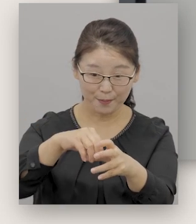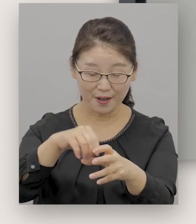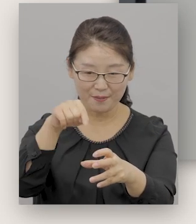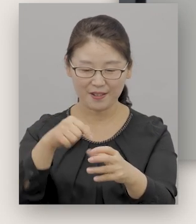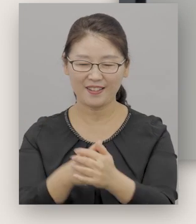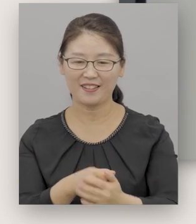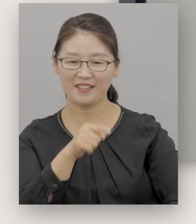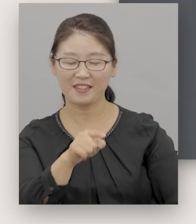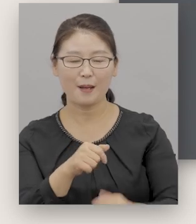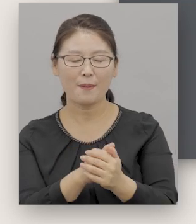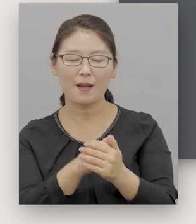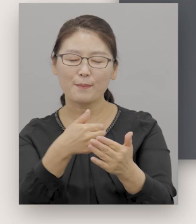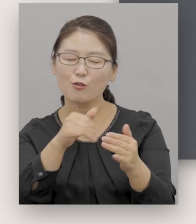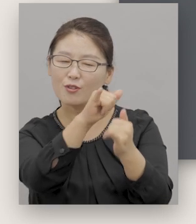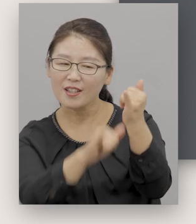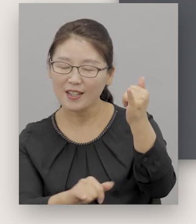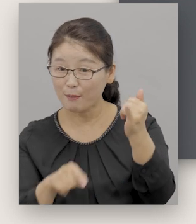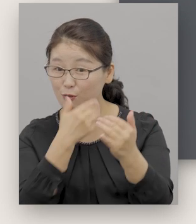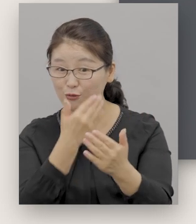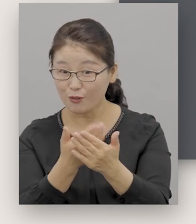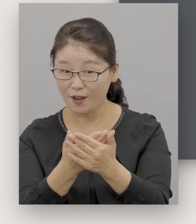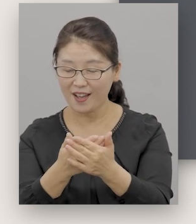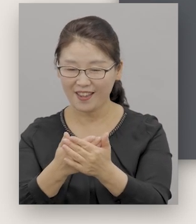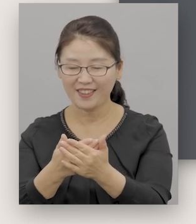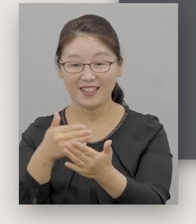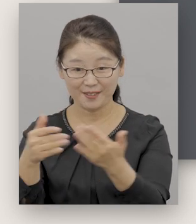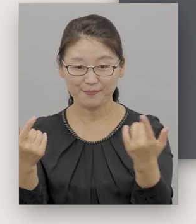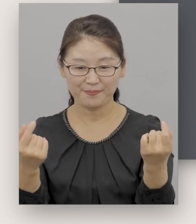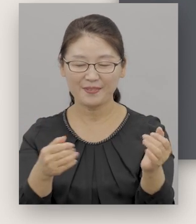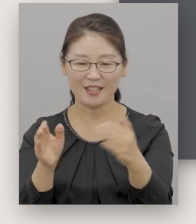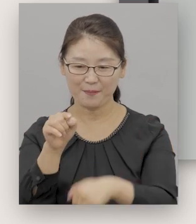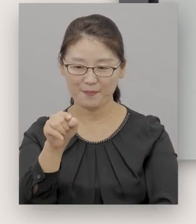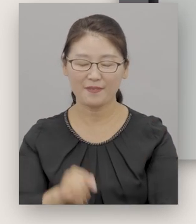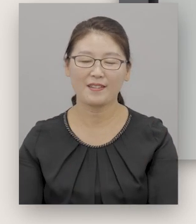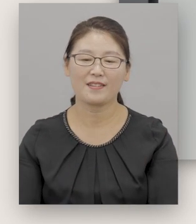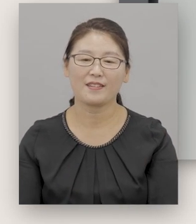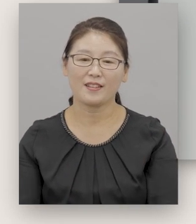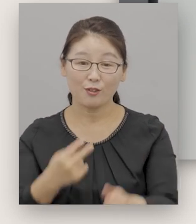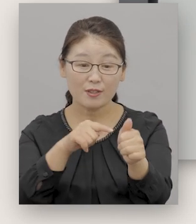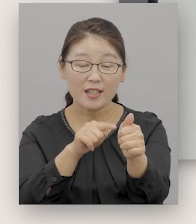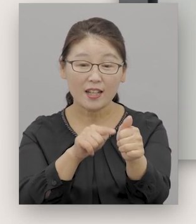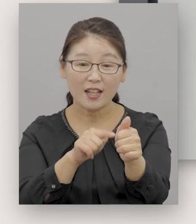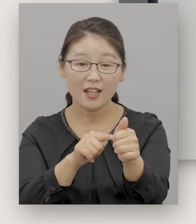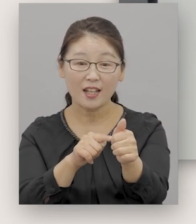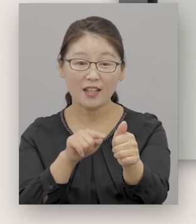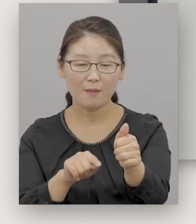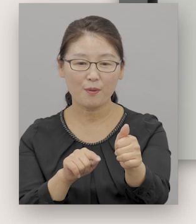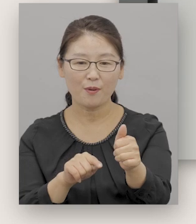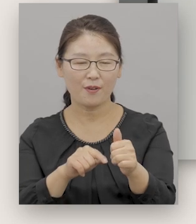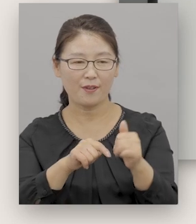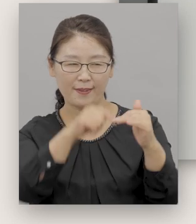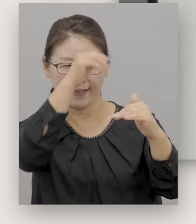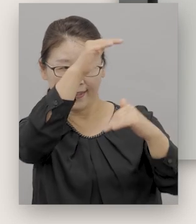중요한 그런 포스터일 것 같고요. 그러면 이거 같은 경우는 이제 뒷장이 위에서 보셨던 계단을 내려오는 누드가